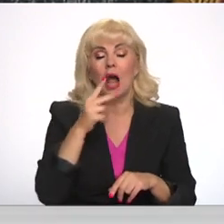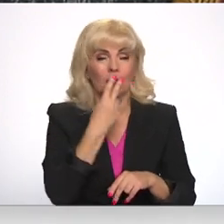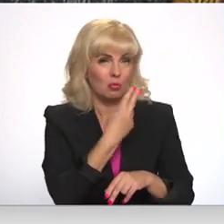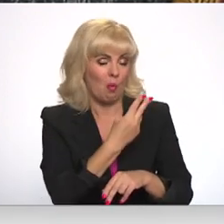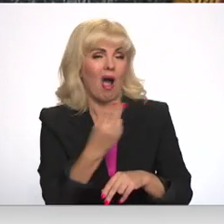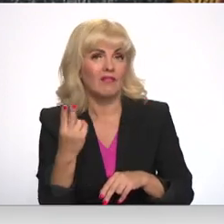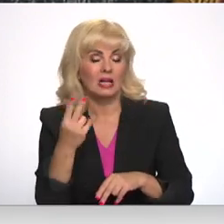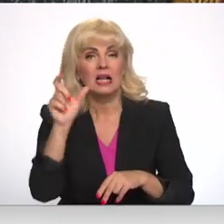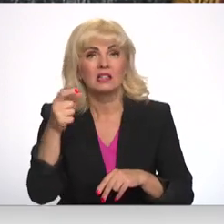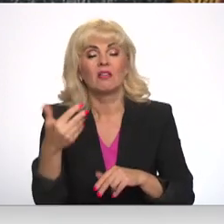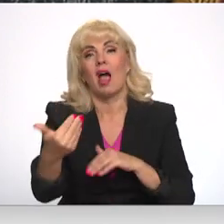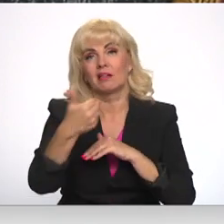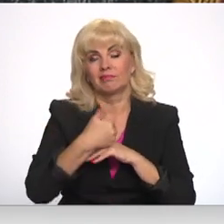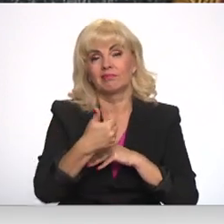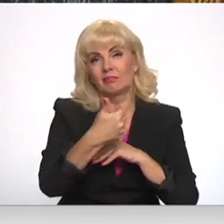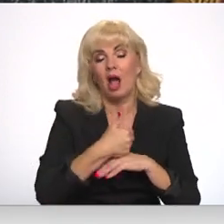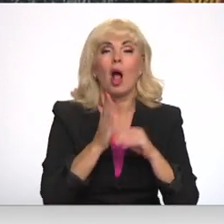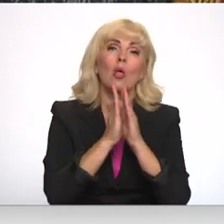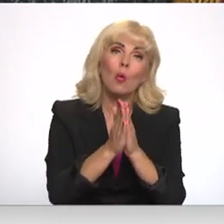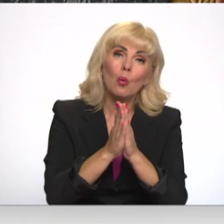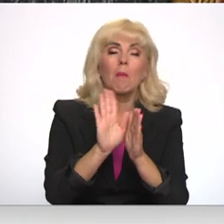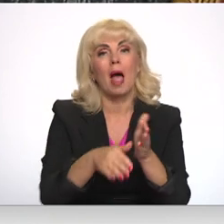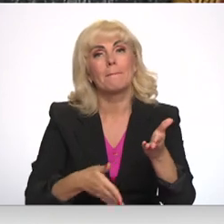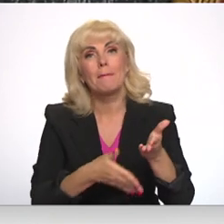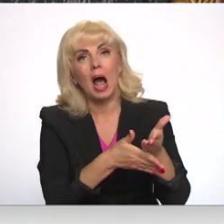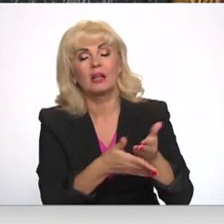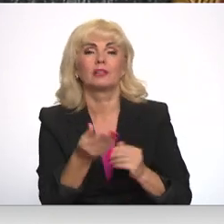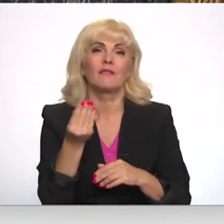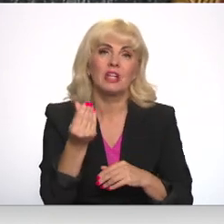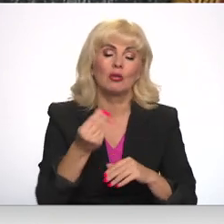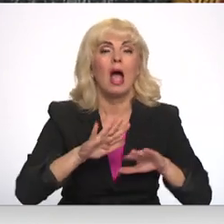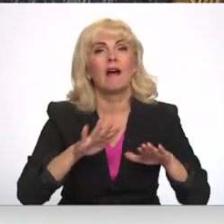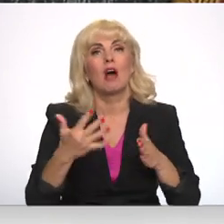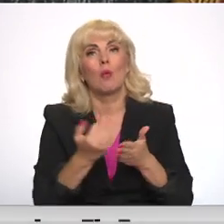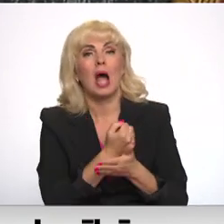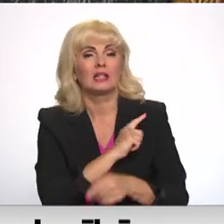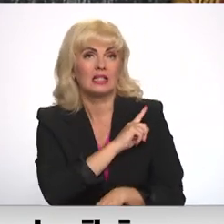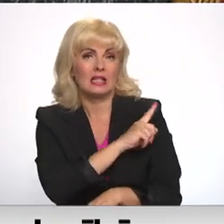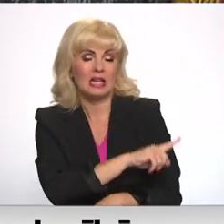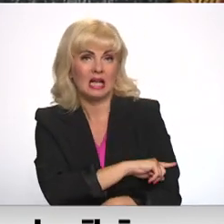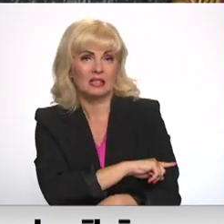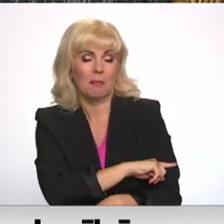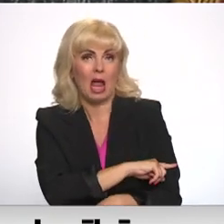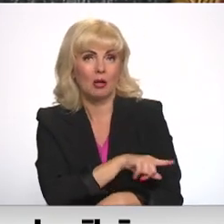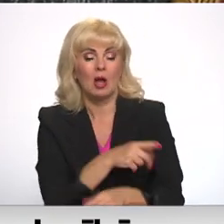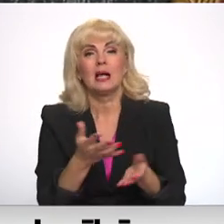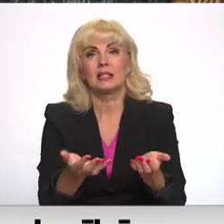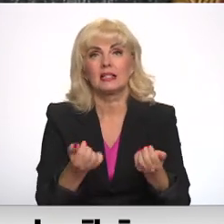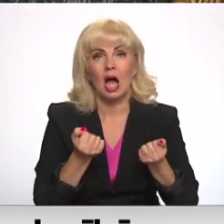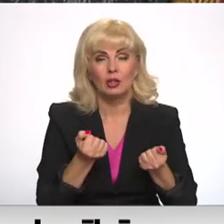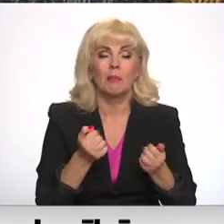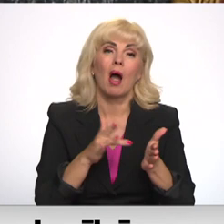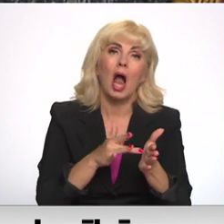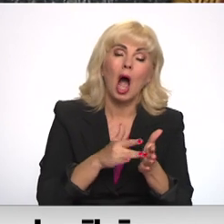ka cilvēki nāk un griežās ar lūgumu palīdzēt finansiāli vai atrast iespējas saņemt